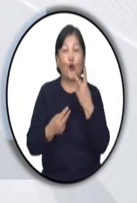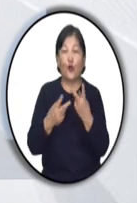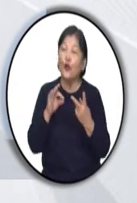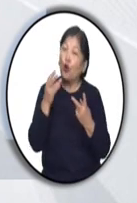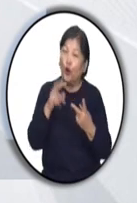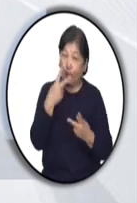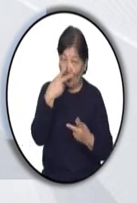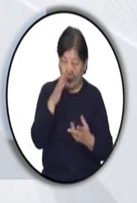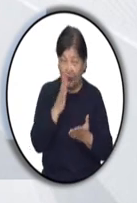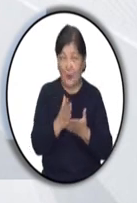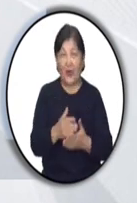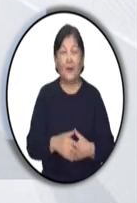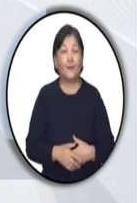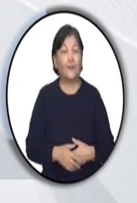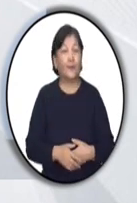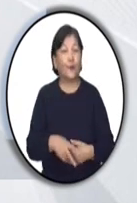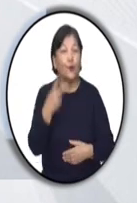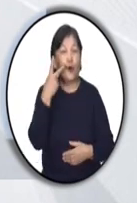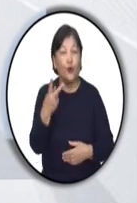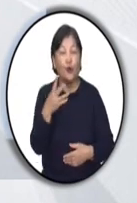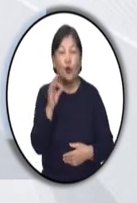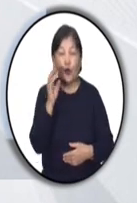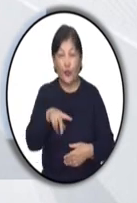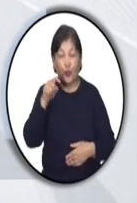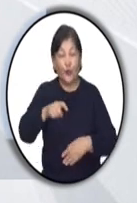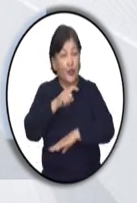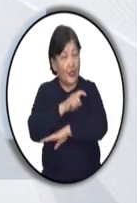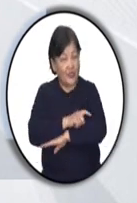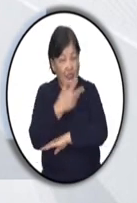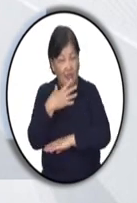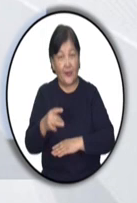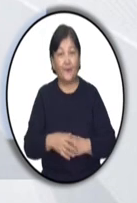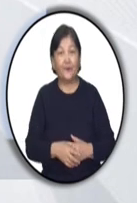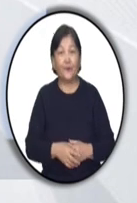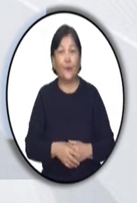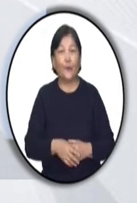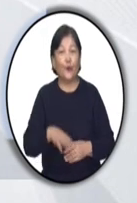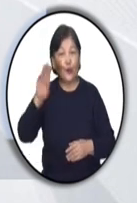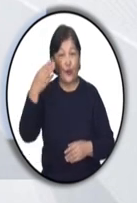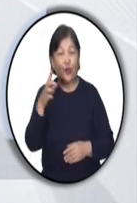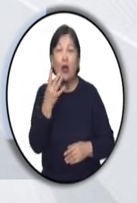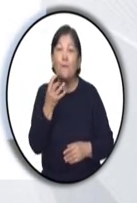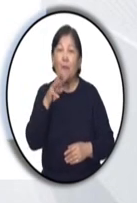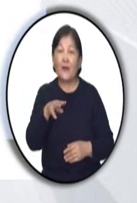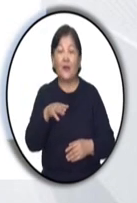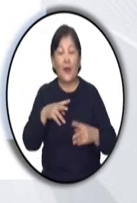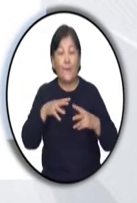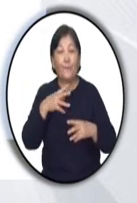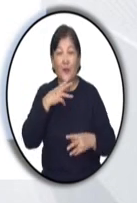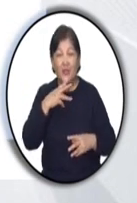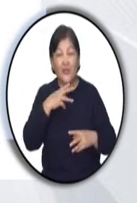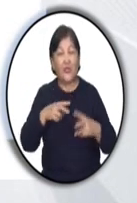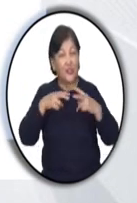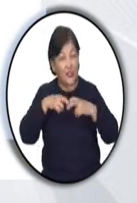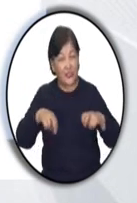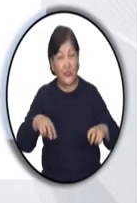худалдаанд ашигтай байдгаа гэсэн юм хоёр онол үзэж судалсан байгаа. За тэгвэл өнөөдөр бүгдээрээ